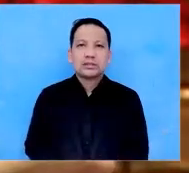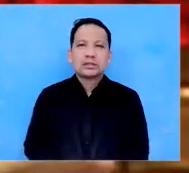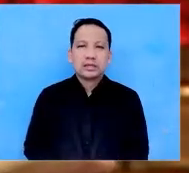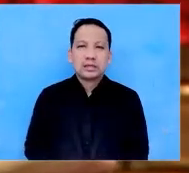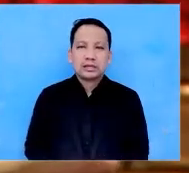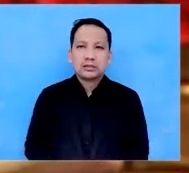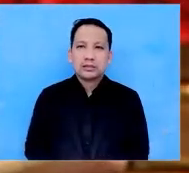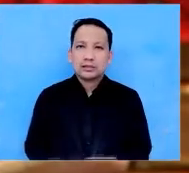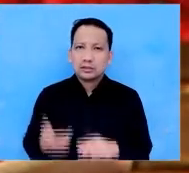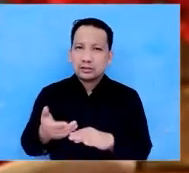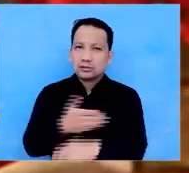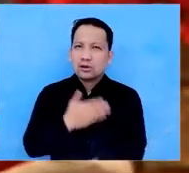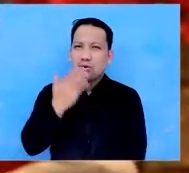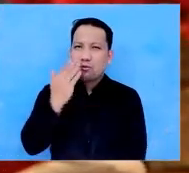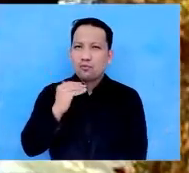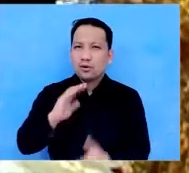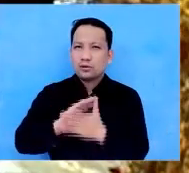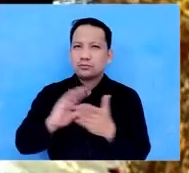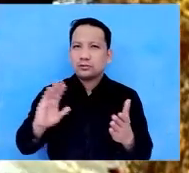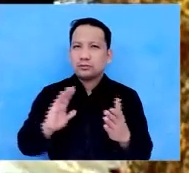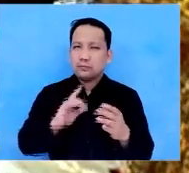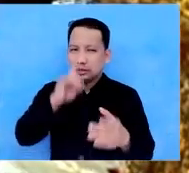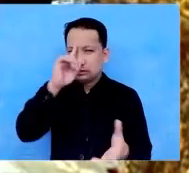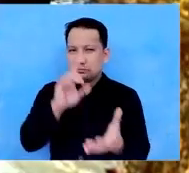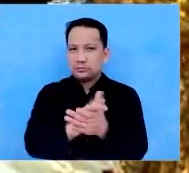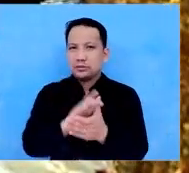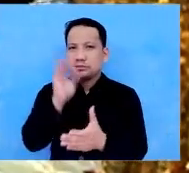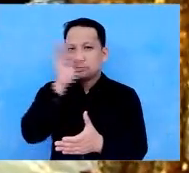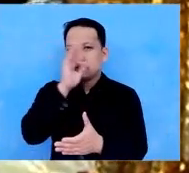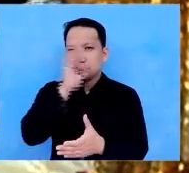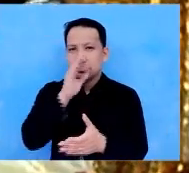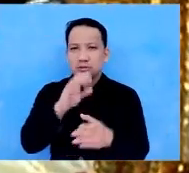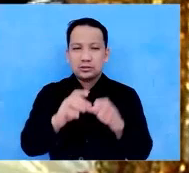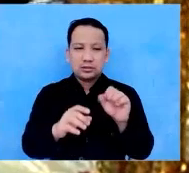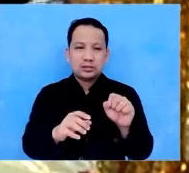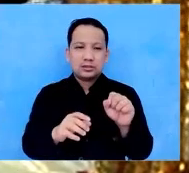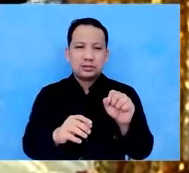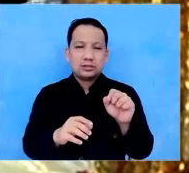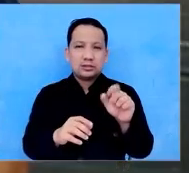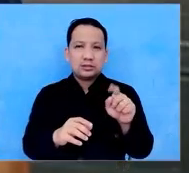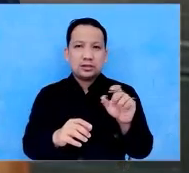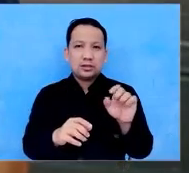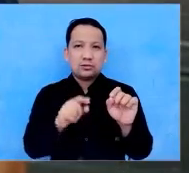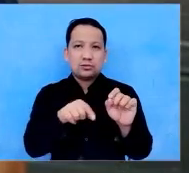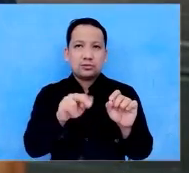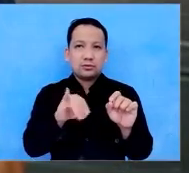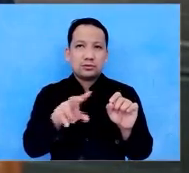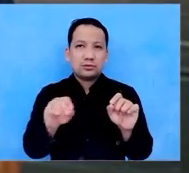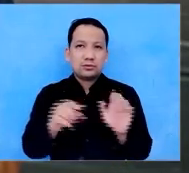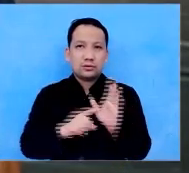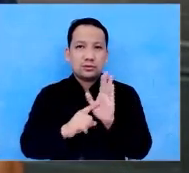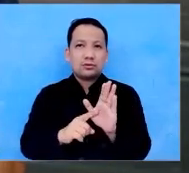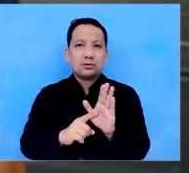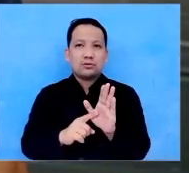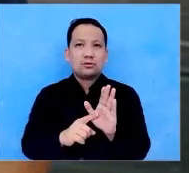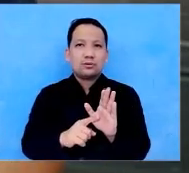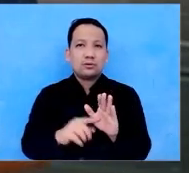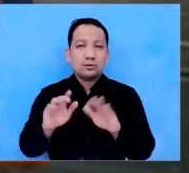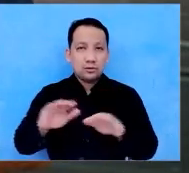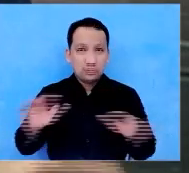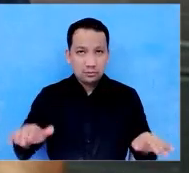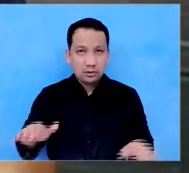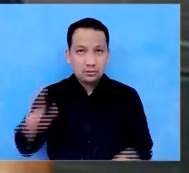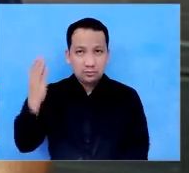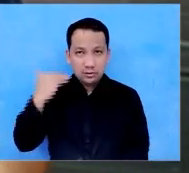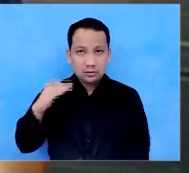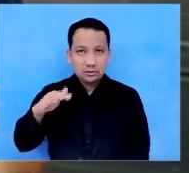Pero bakit nga ba malaki ang debosyon ng mga Pinoy kay Santo Niño? Ang Santo Niño po ay nagpapakilala na bata, nung pa lang po